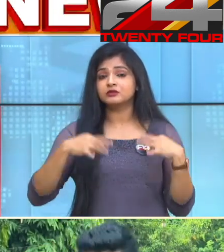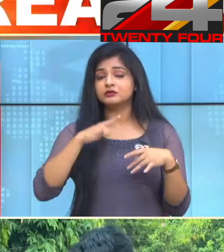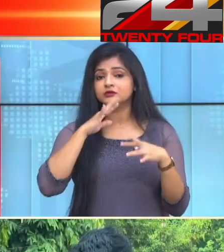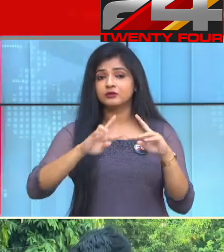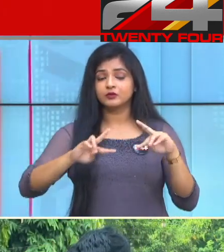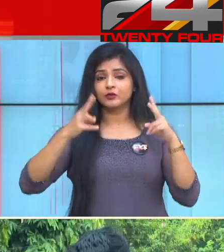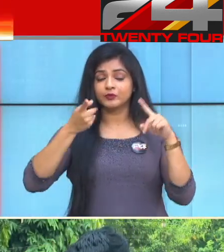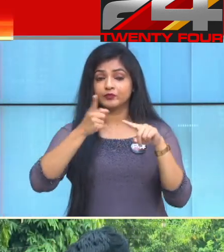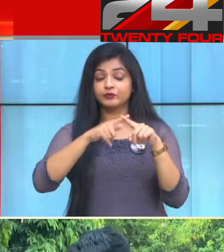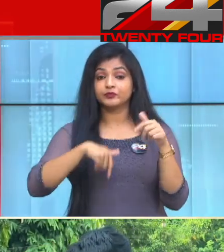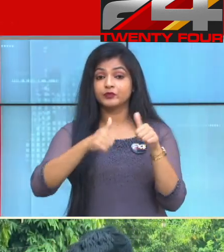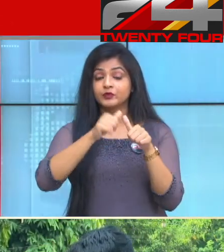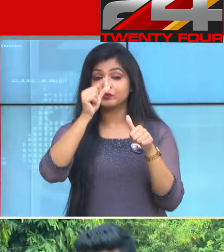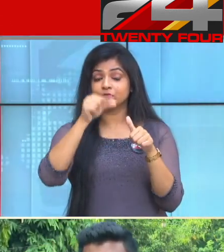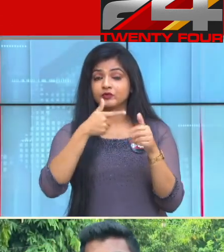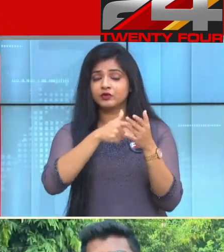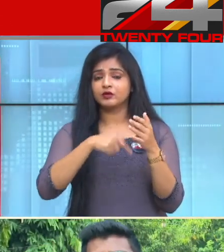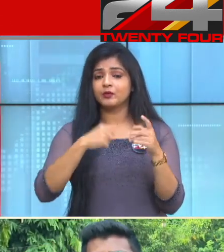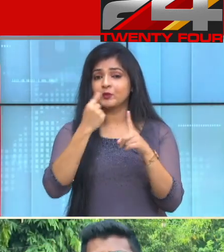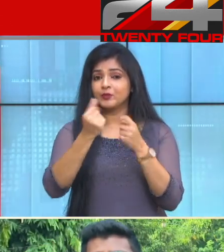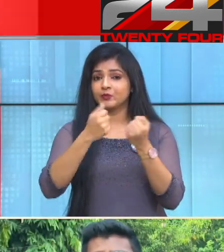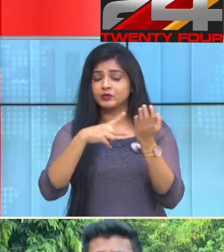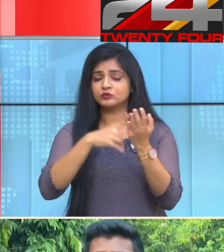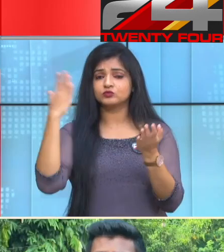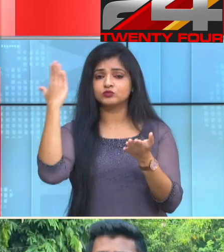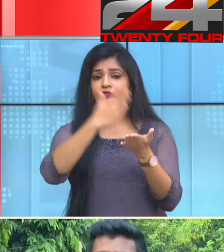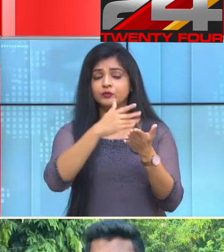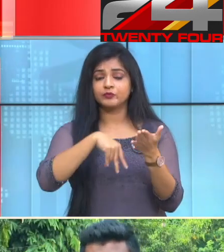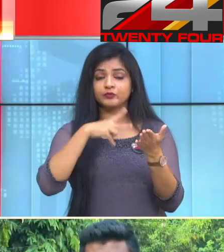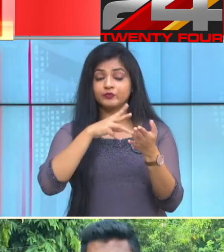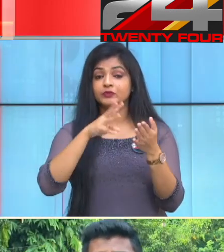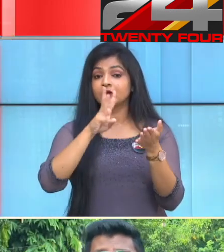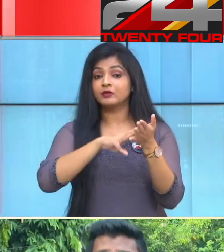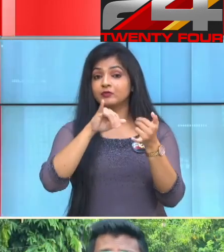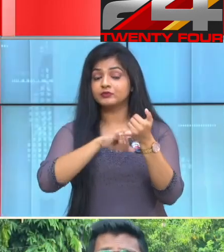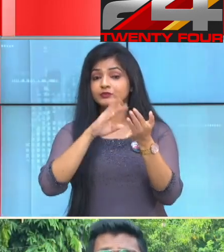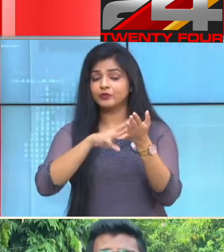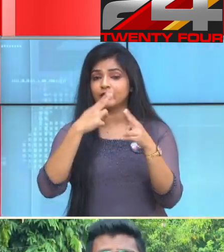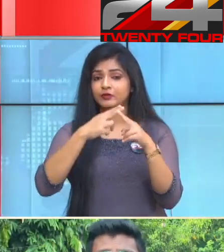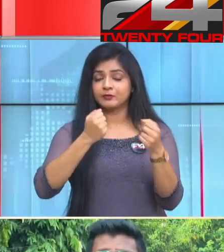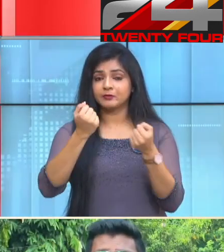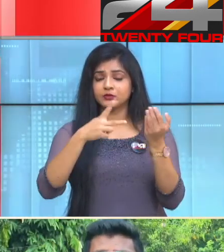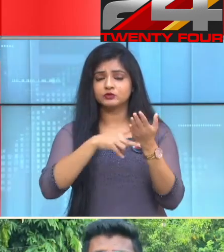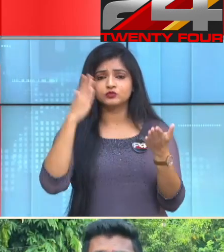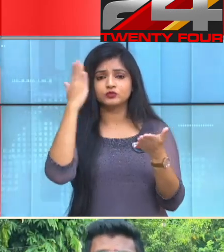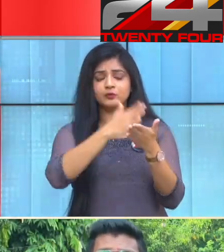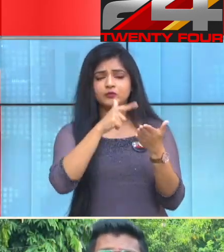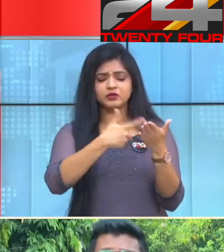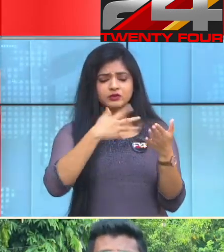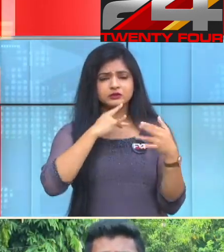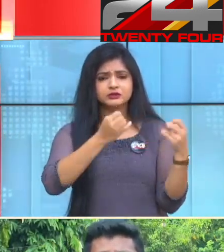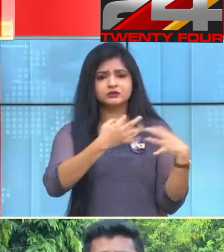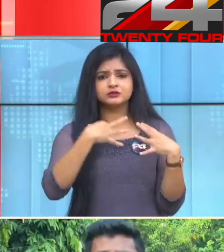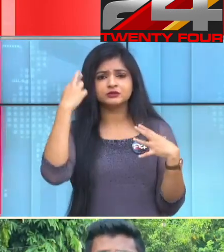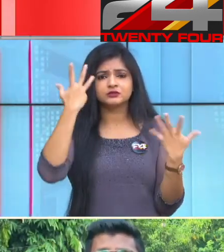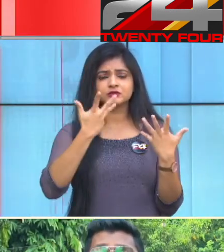ഇതോടുകൂടിയാണ് ഈ അബ്ദുൽ ജബ്ബാർ ഈ സ്വകാര്യ ബസ് വഴിയിൽ തടഞ്ഞിടുന്നത്. MS മേനോൻ എന്ന ബസ്സായിരുന്നു ഈ ചെളി തെറിപ്പിച്ചത്. ഈ ബസ് തടഞ്ഞിട്ട ശേഷം എന്താണ് ഈ കാണിച്ചതെന്ന്